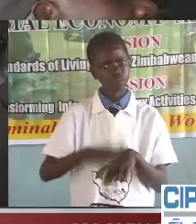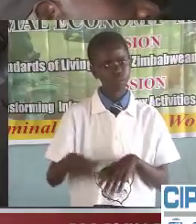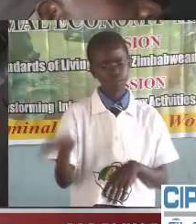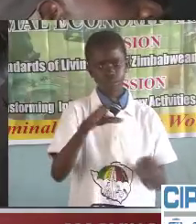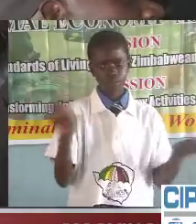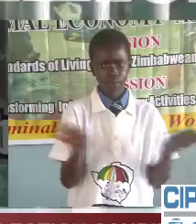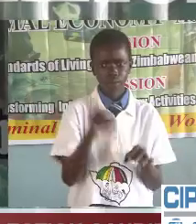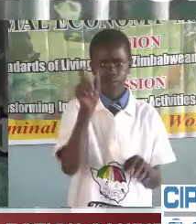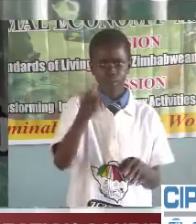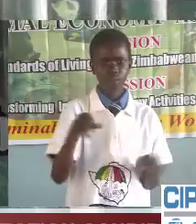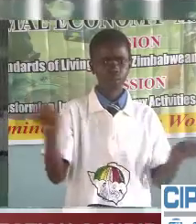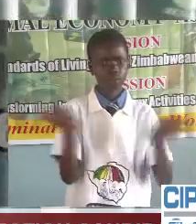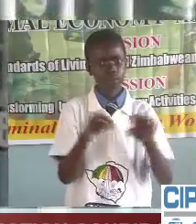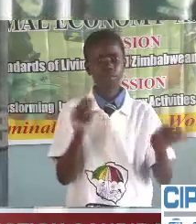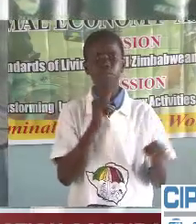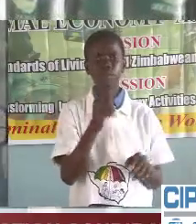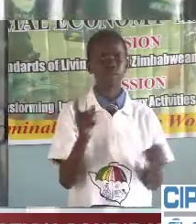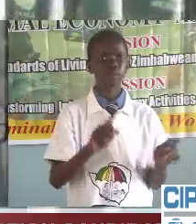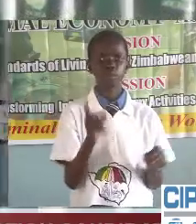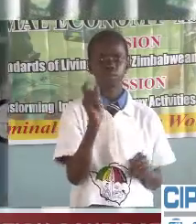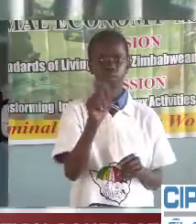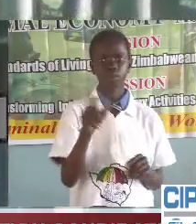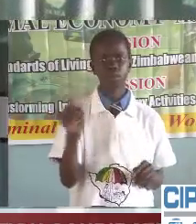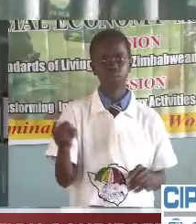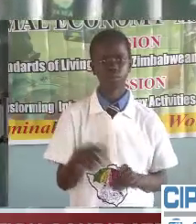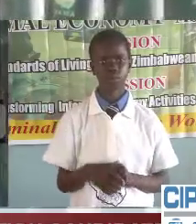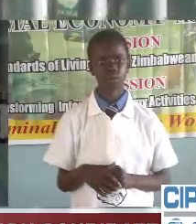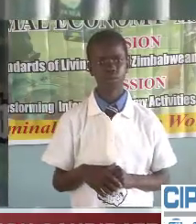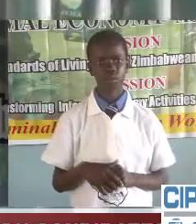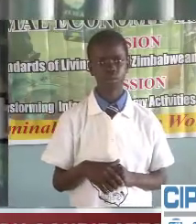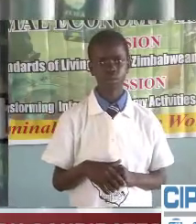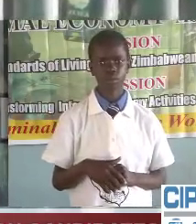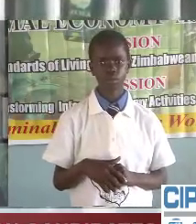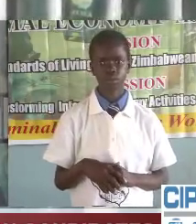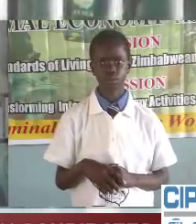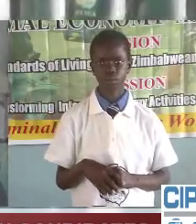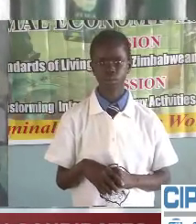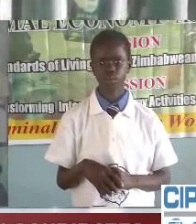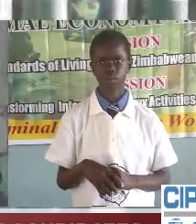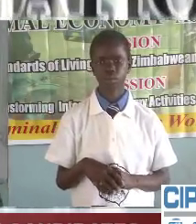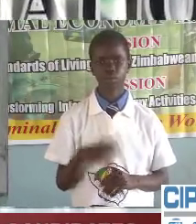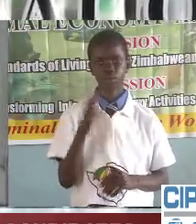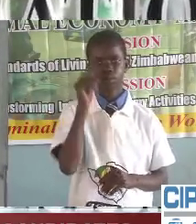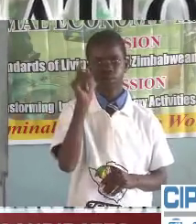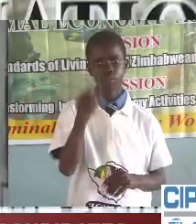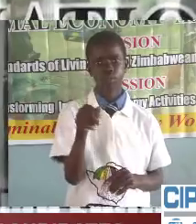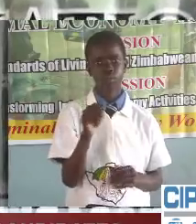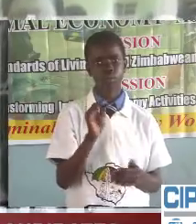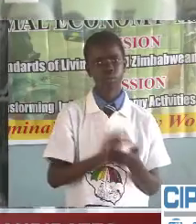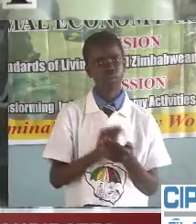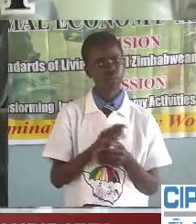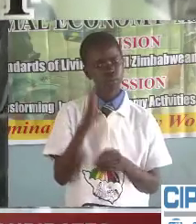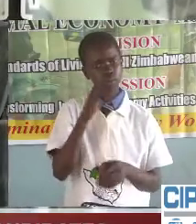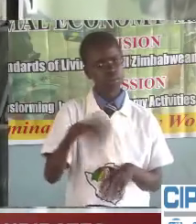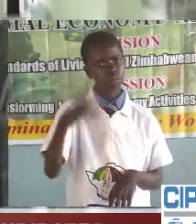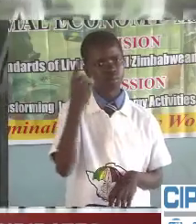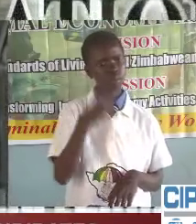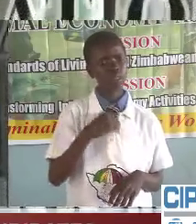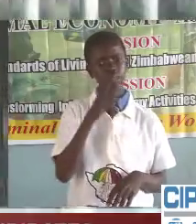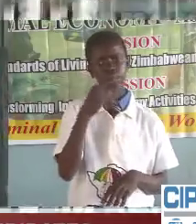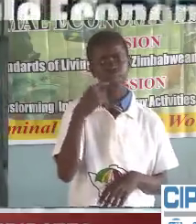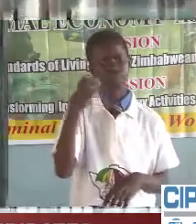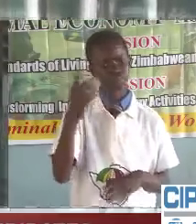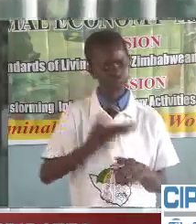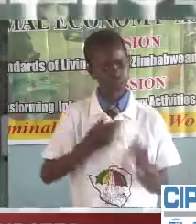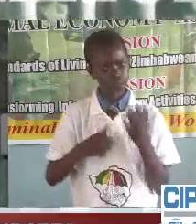and public management musingastudy zvebusiness munozogona here kutungamirira vanhu